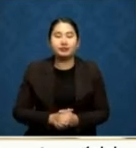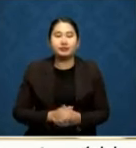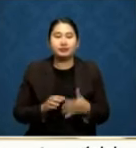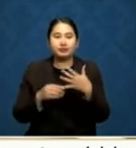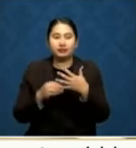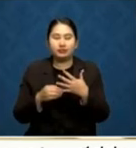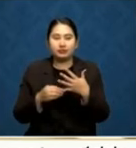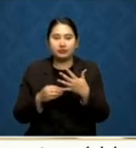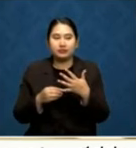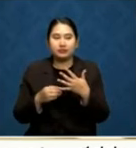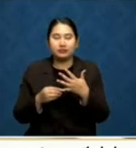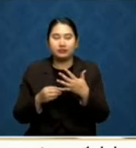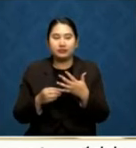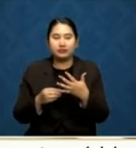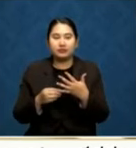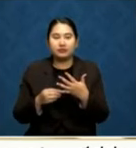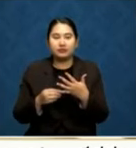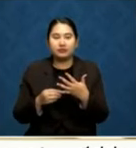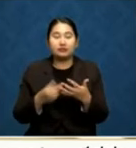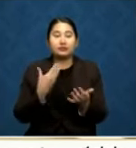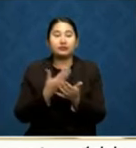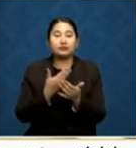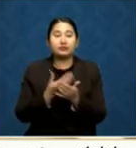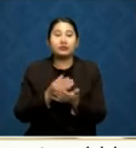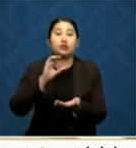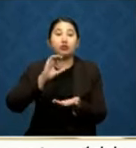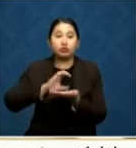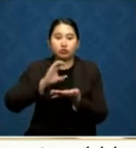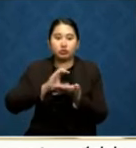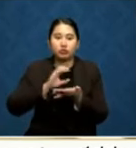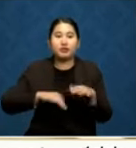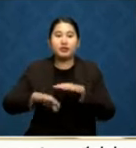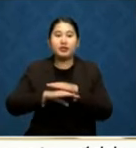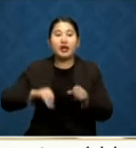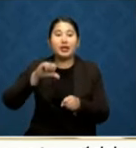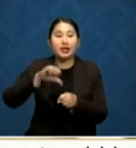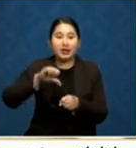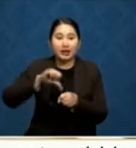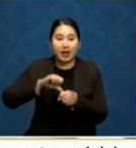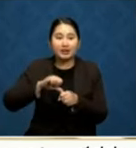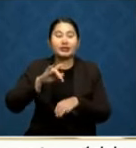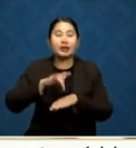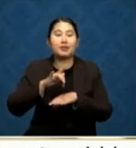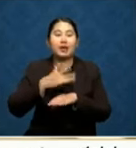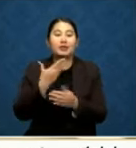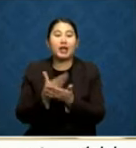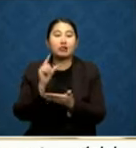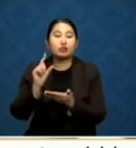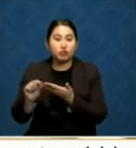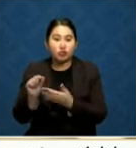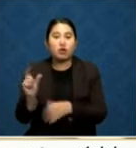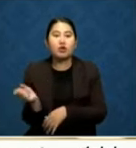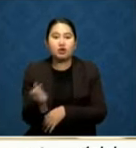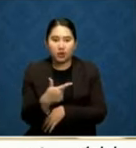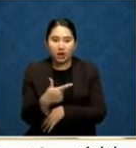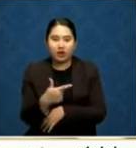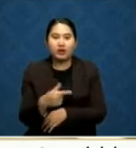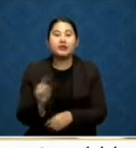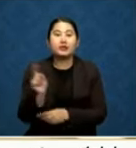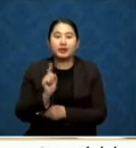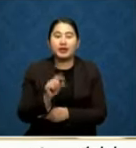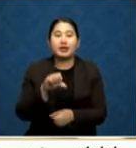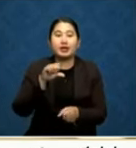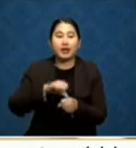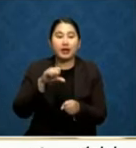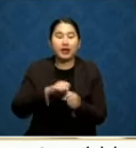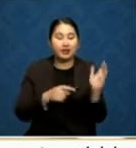5. ให้นำต้นทุนการศรรมชาติจากแงการที่มีราคาถูกกว่าได้แ่ก